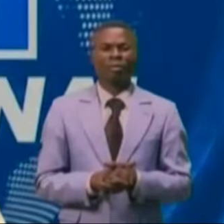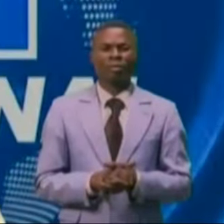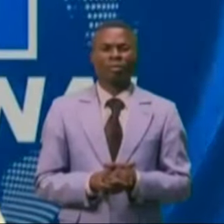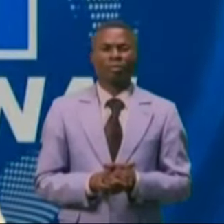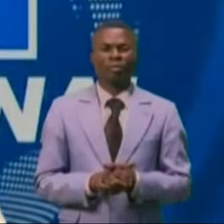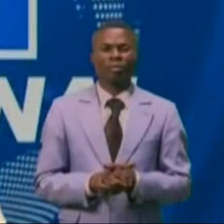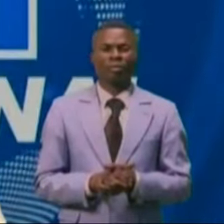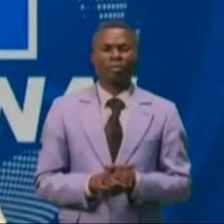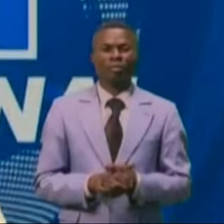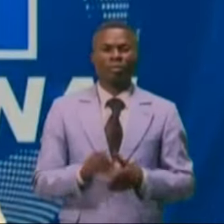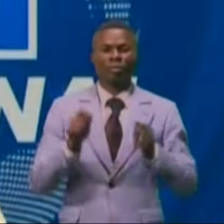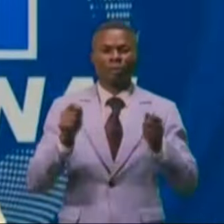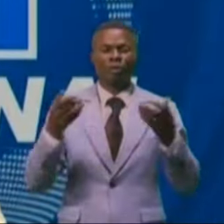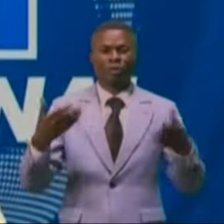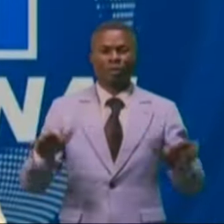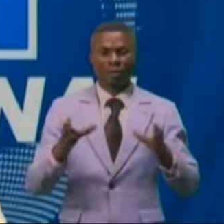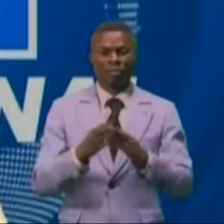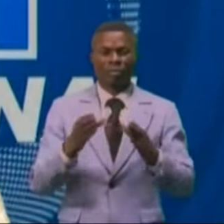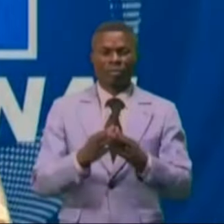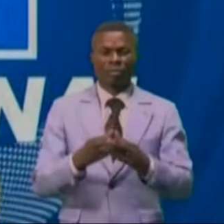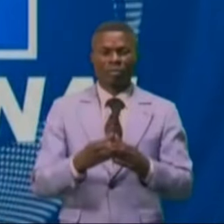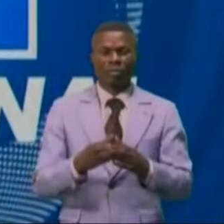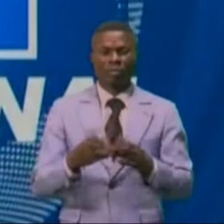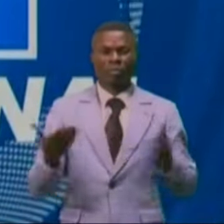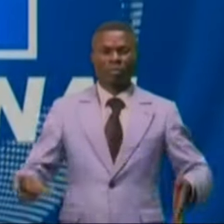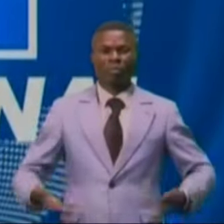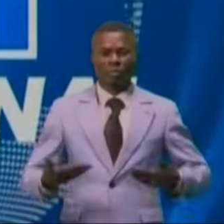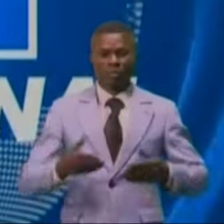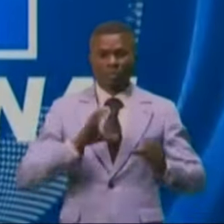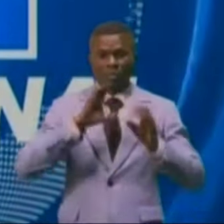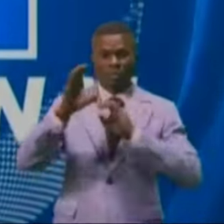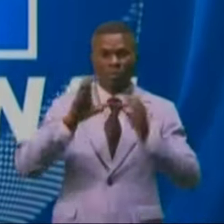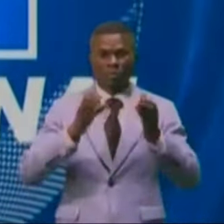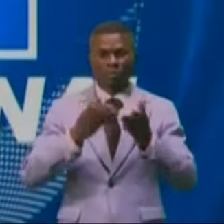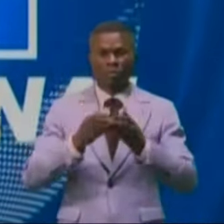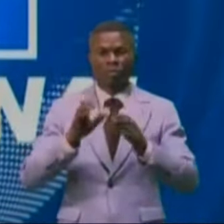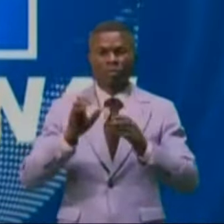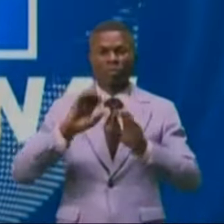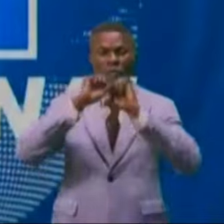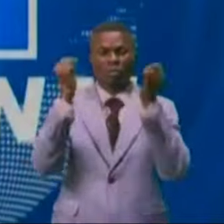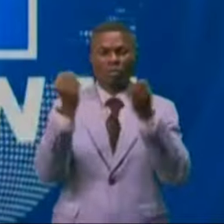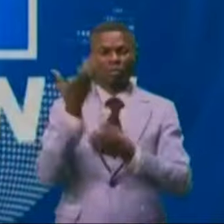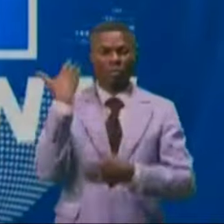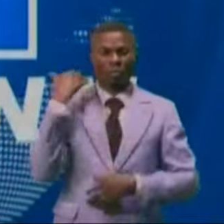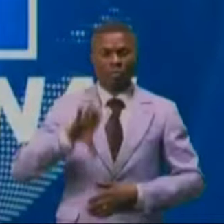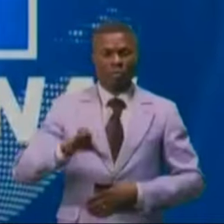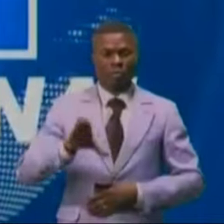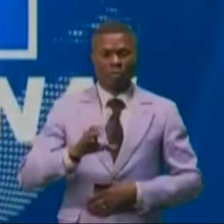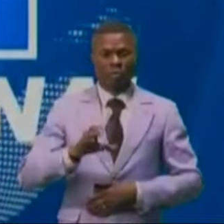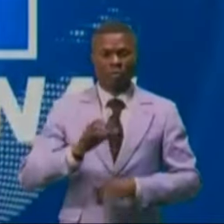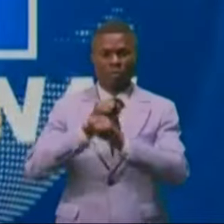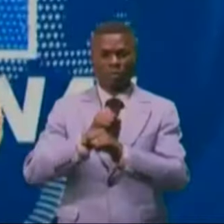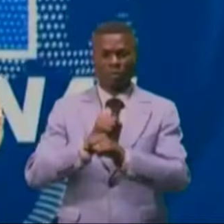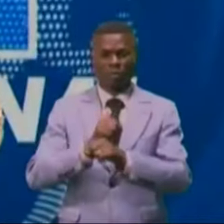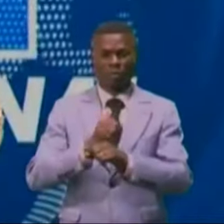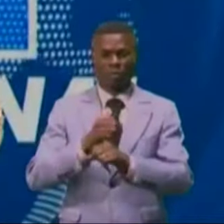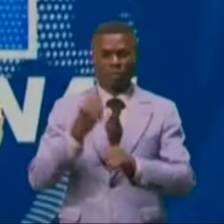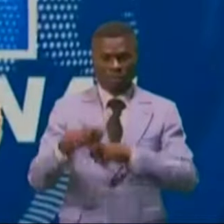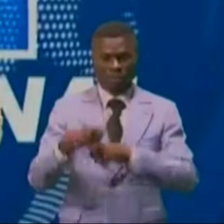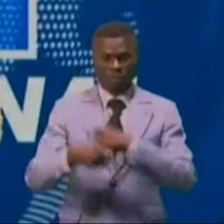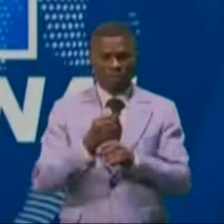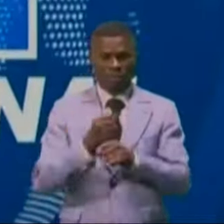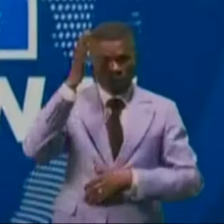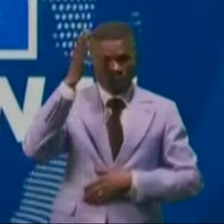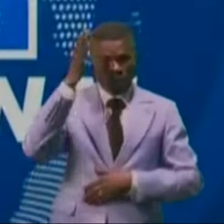On termine donc ce journal avec de la bonne ambiance et ce communiqué de la Régie des Eaux avant de nous quitter en prévision de la mise en service prochaine